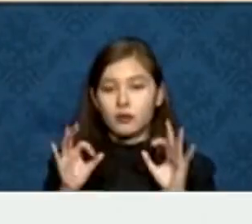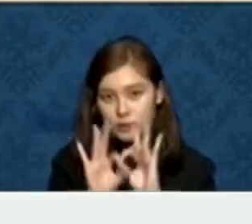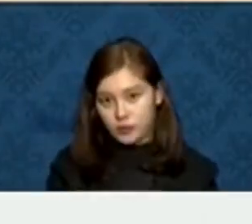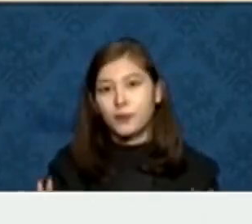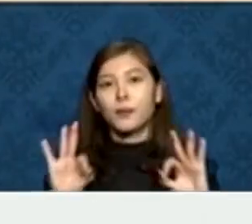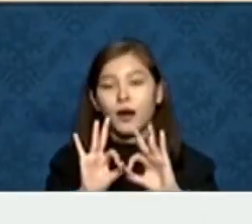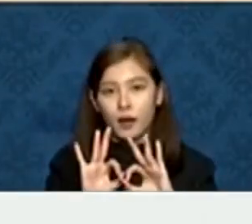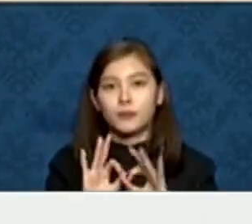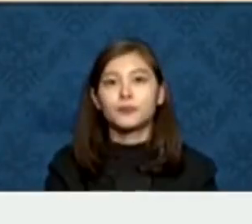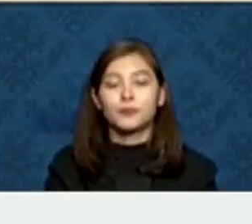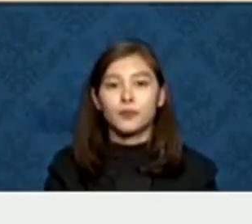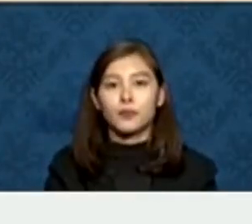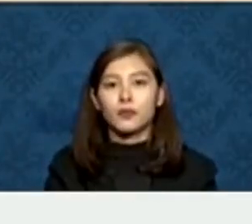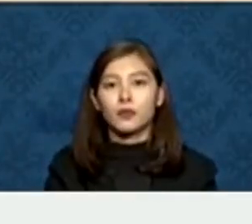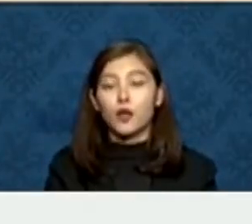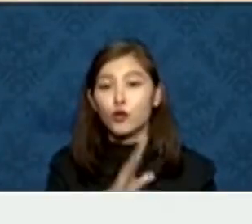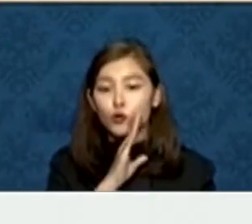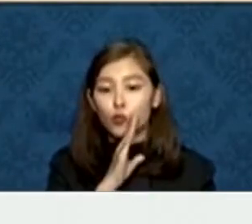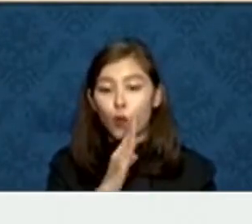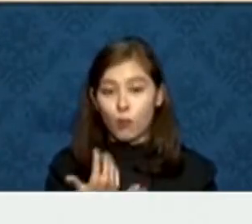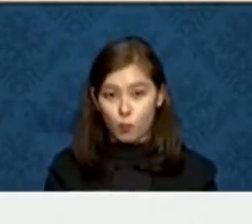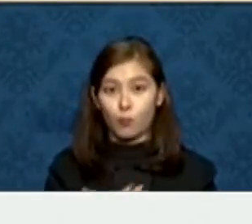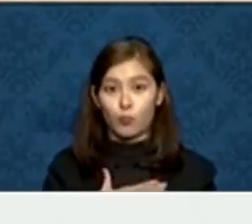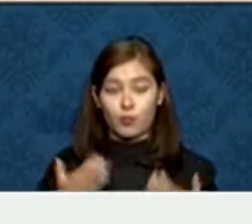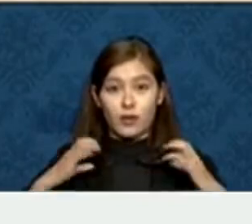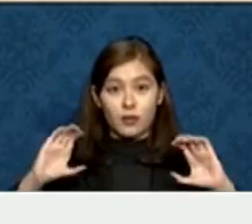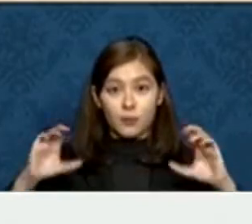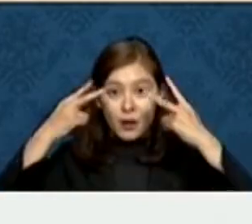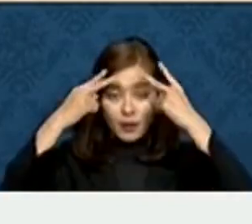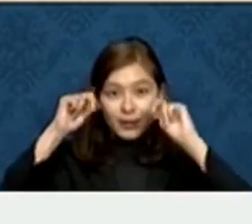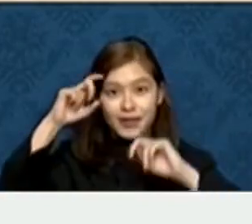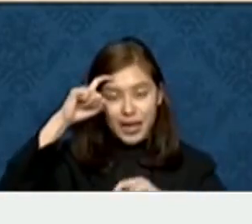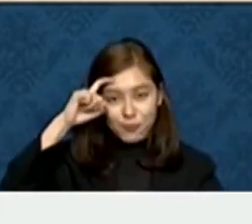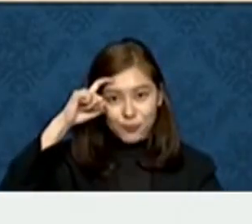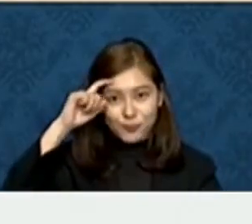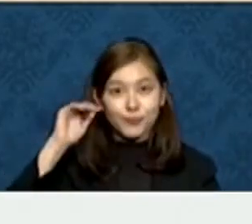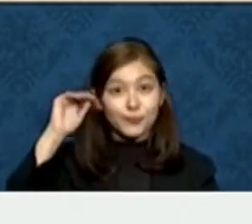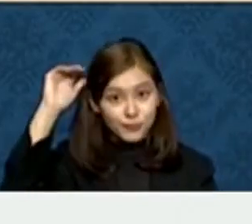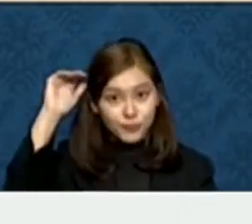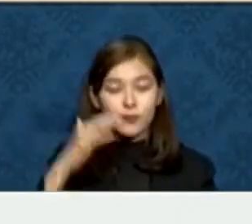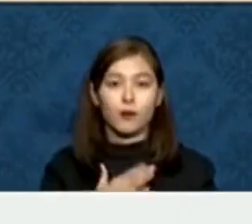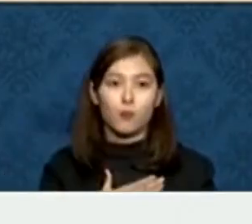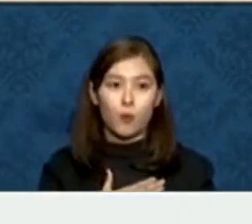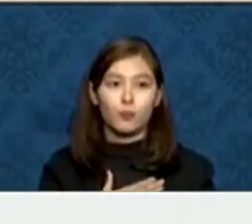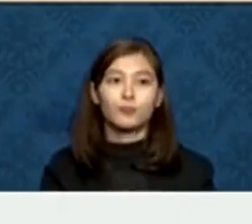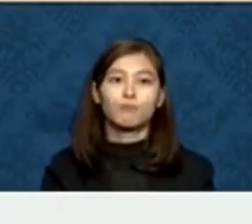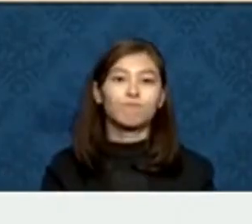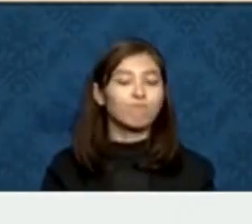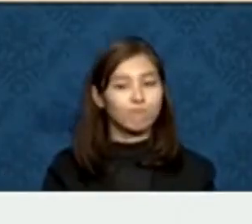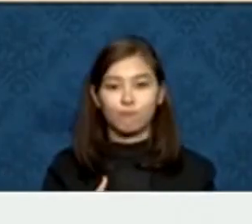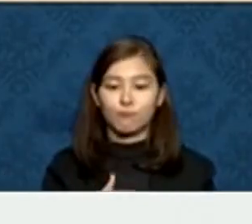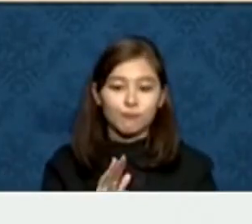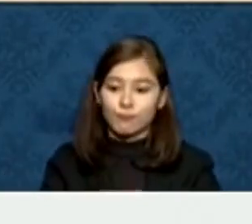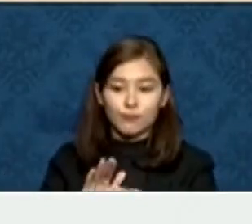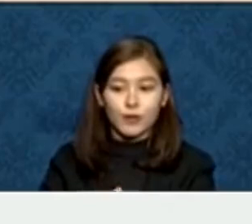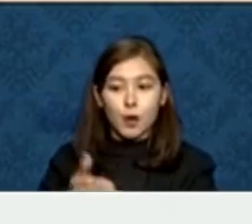ครับเพราะฉะนั้นเนี่ยรัฐบาลนี้จะเดินหน้าต่อไปจะมุมั่นในการที่จะนำบริษัทข้ามชาติ